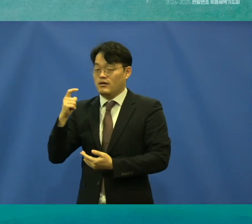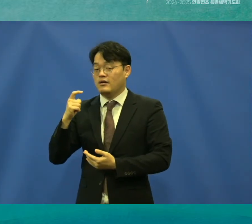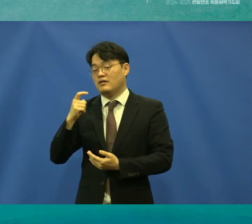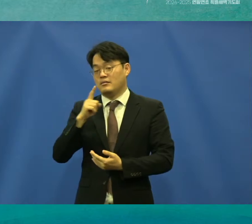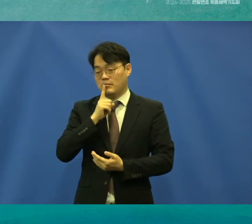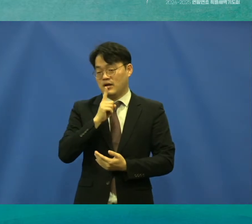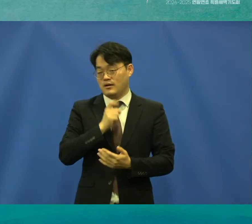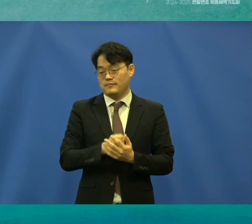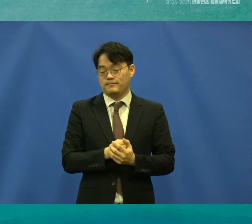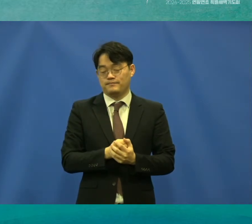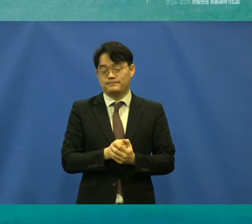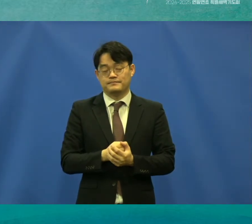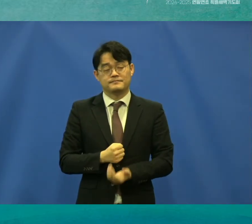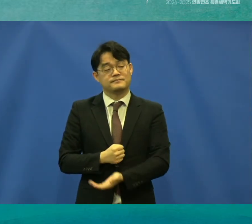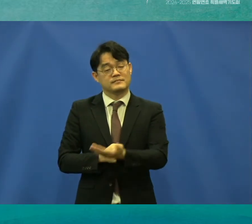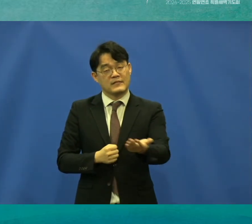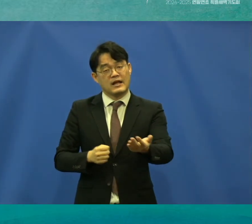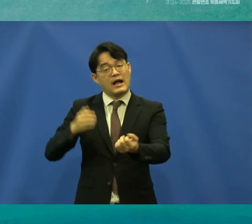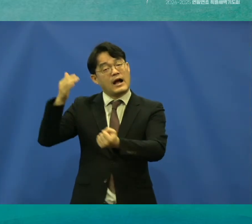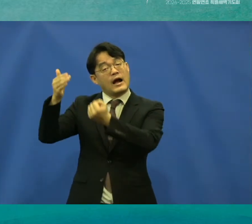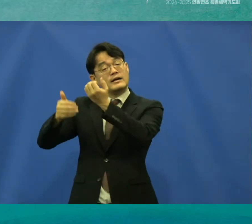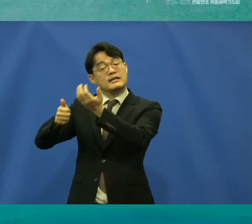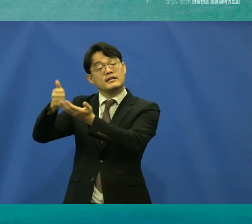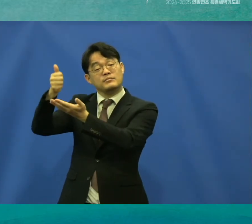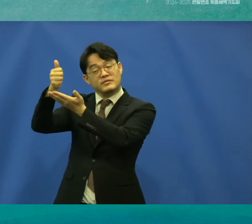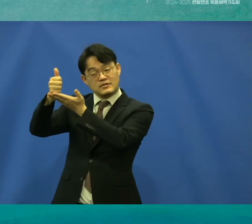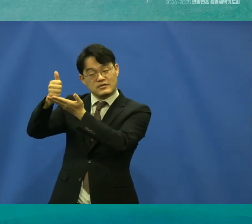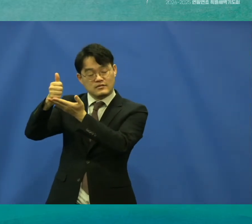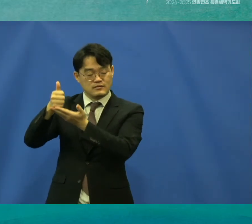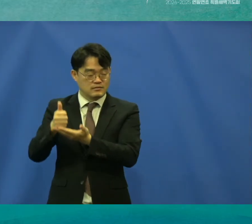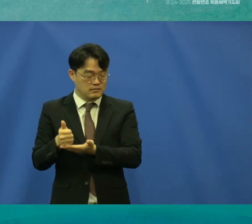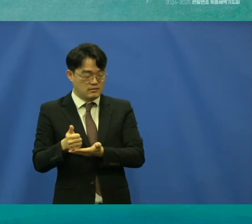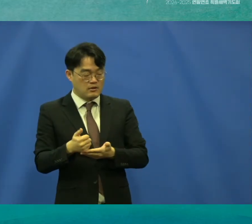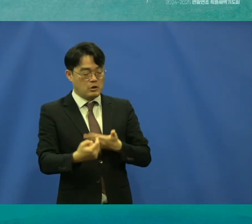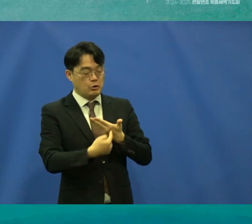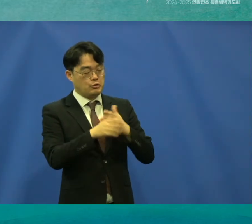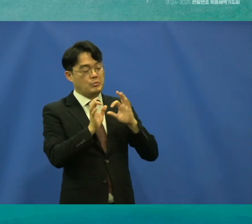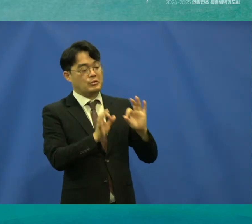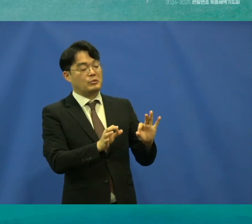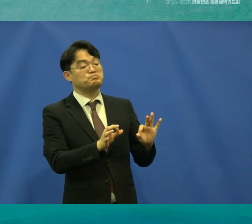여러분, 하나님은 괜찮은 사람들에게만 은혜를 베풀지 않습니다.